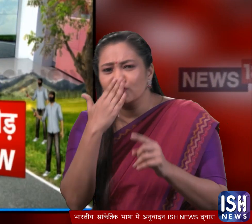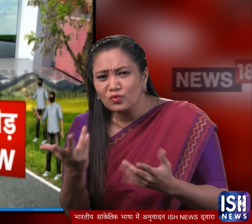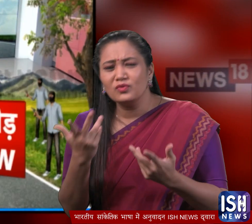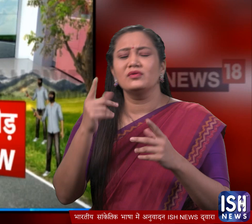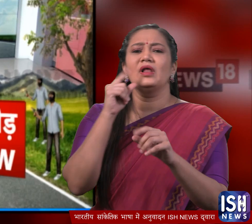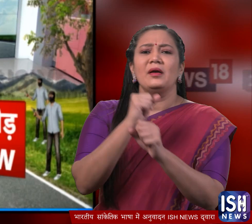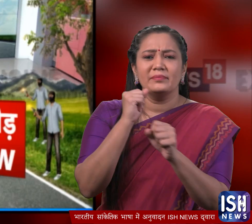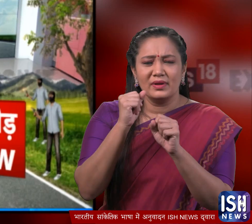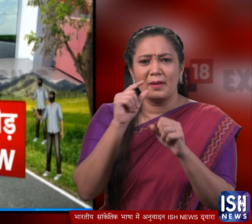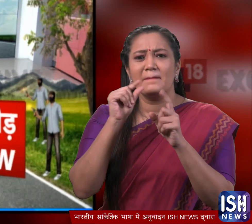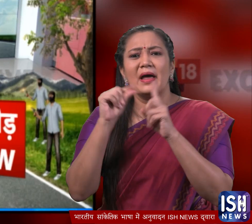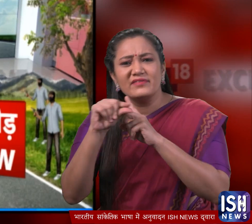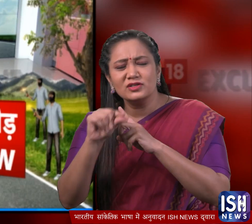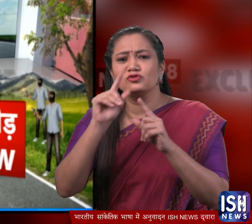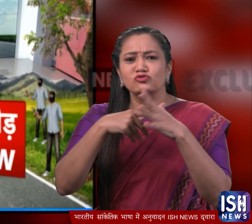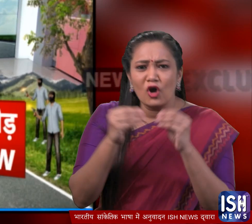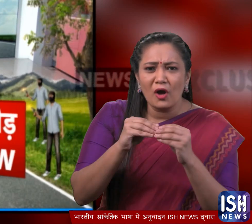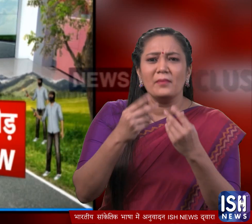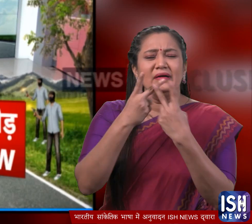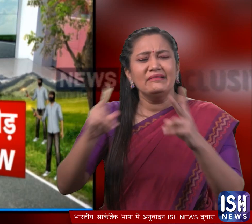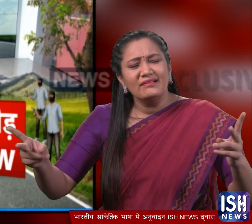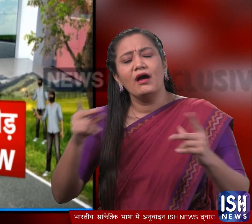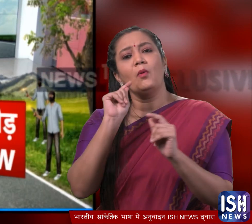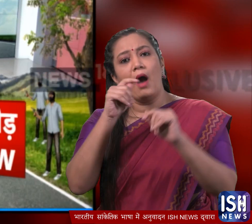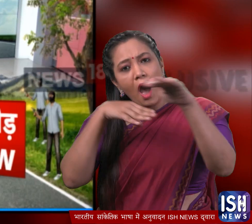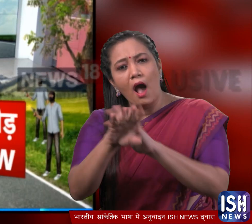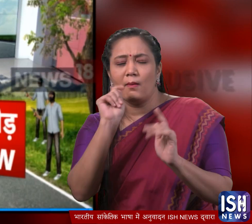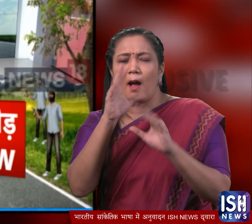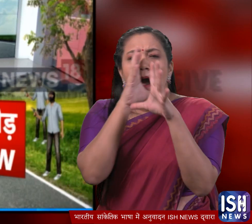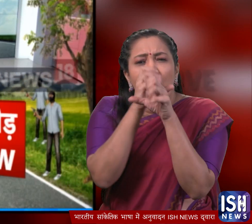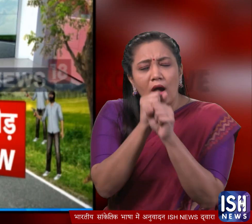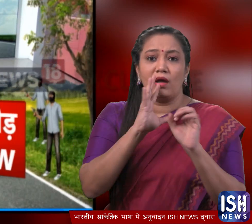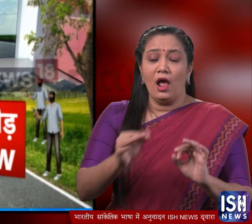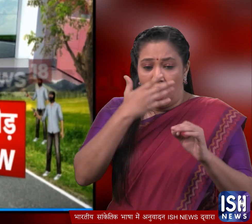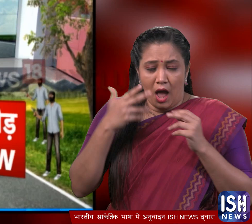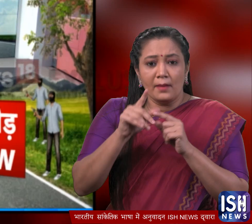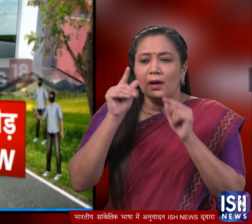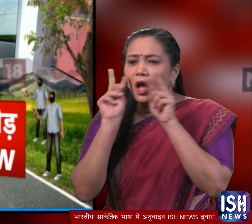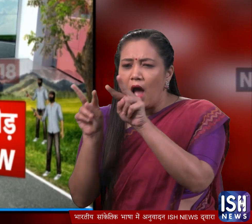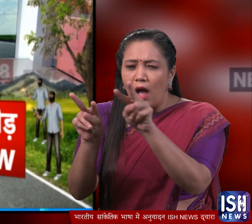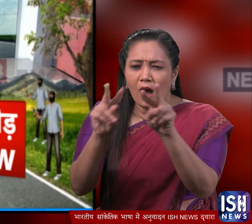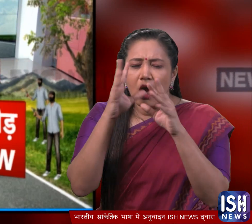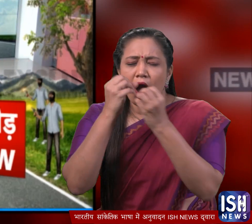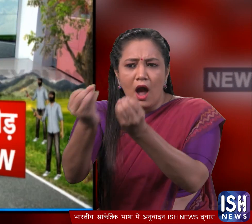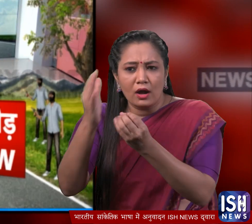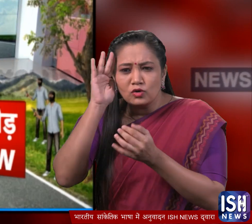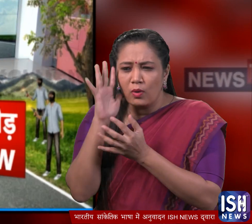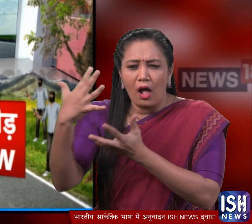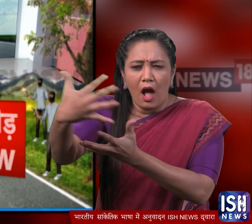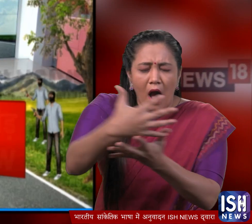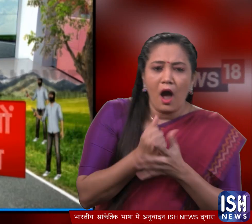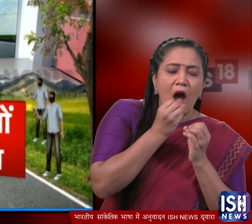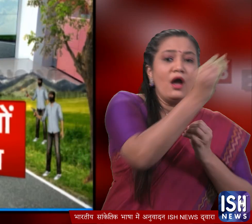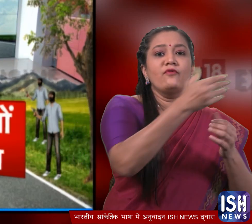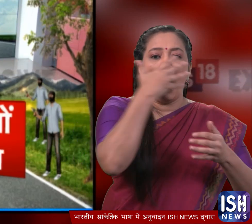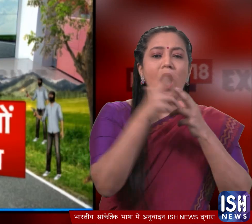किसी स्कूल या किसी कारखाने में अपनी पहचान छिपाकर काम करते हैं और आतंकी संगठनों के लिए जासूसी का काम करते हैं। लेकिन माना जा